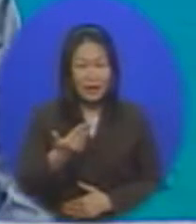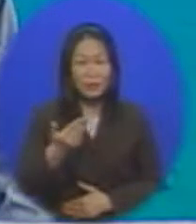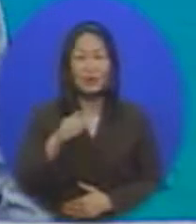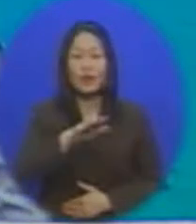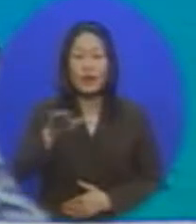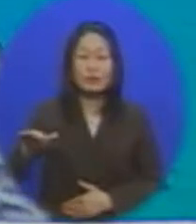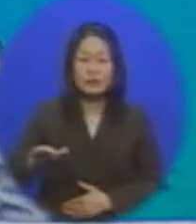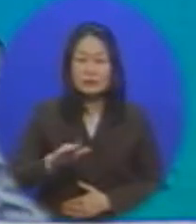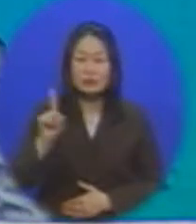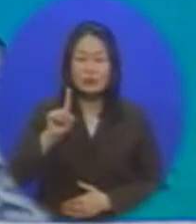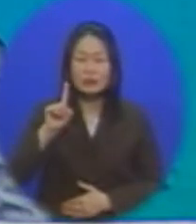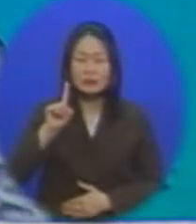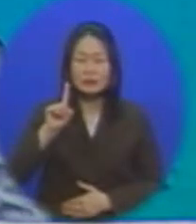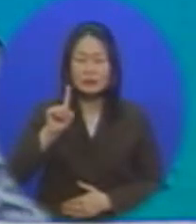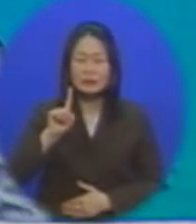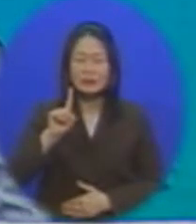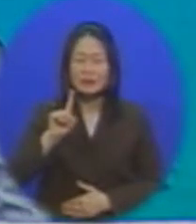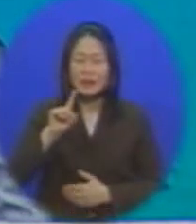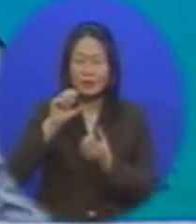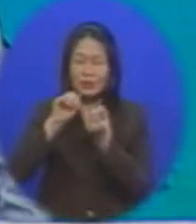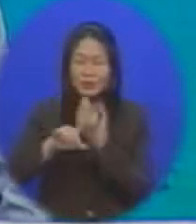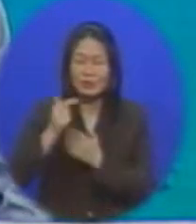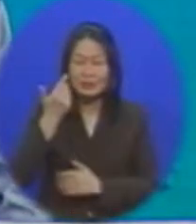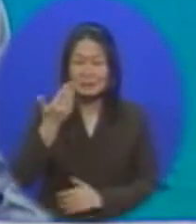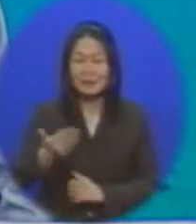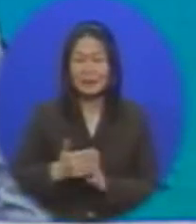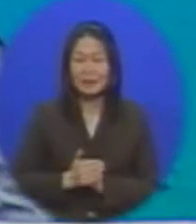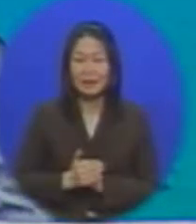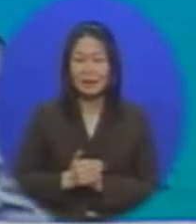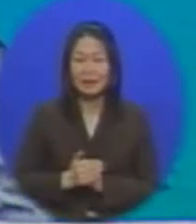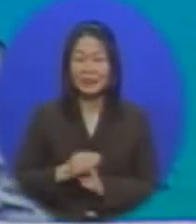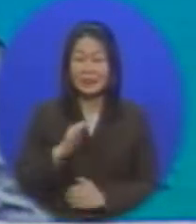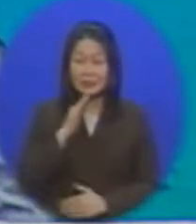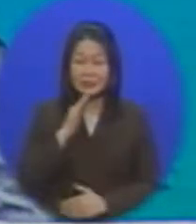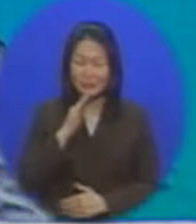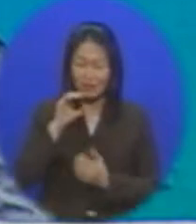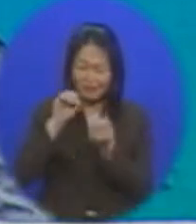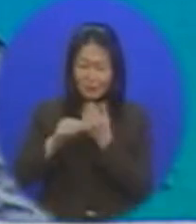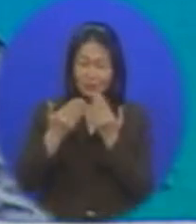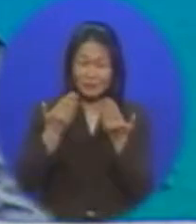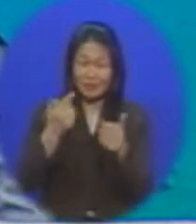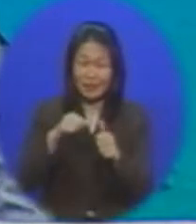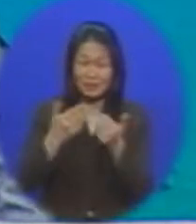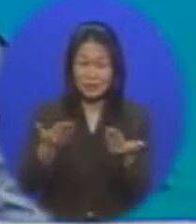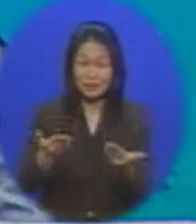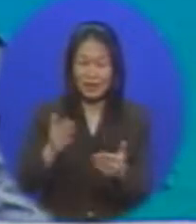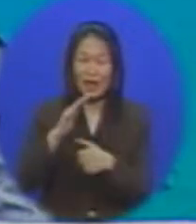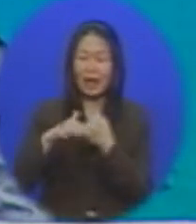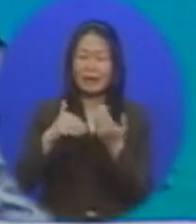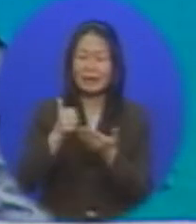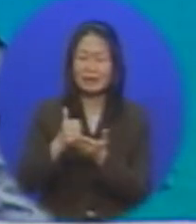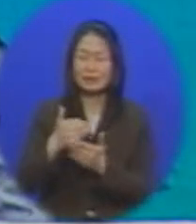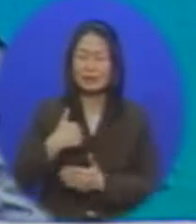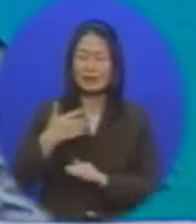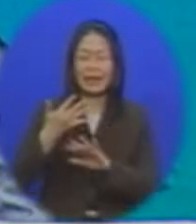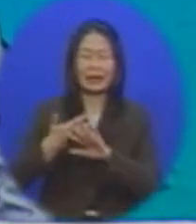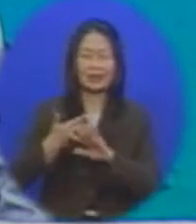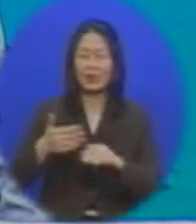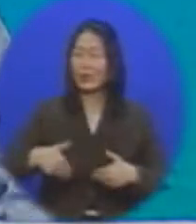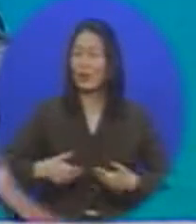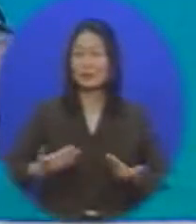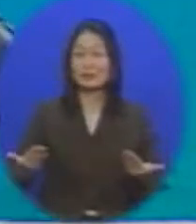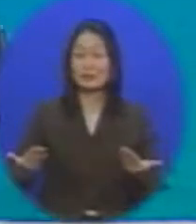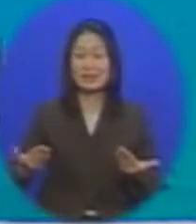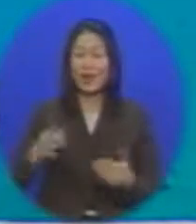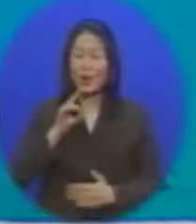여러분은 무엇을 9 하시겠어요 제가 정답을 가르쳐 드릴께요 하나님처럼 다른 것 필요 없습니다